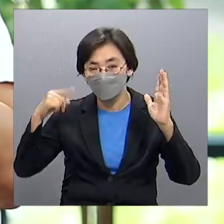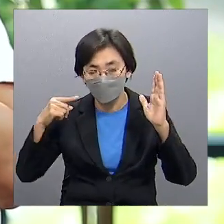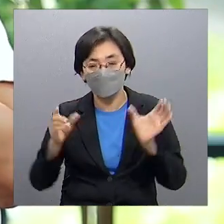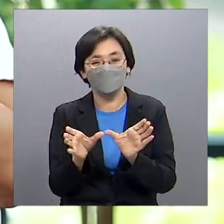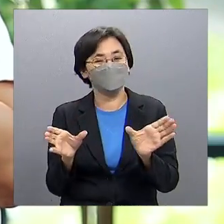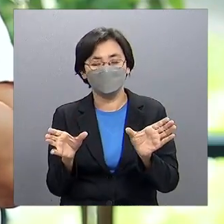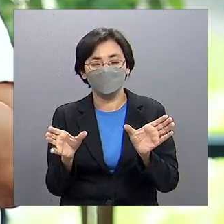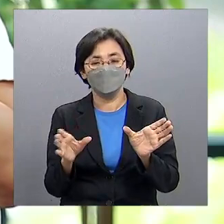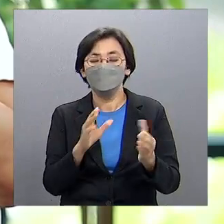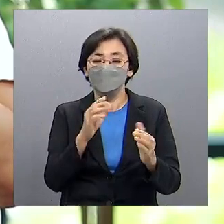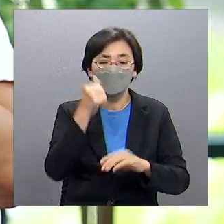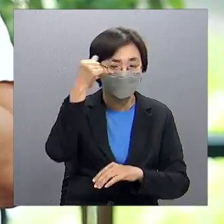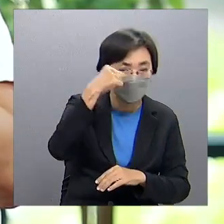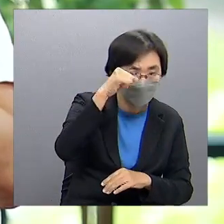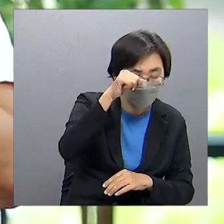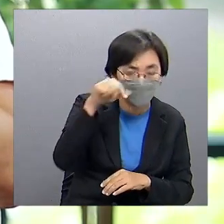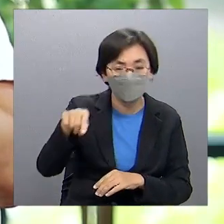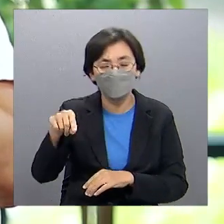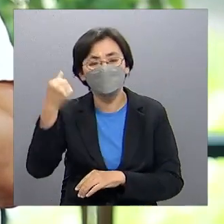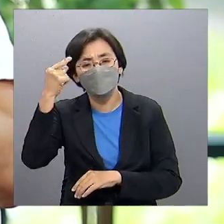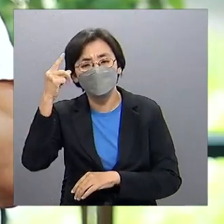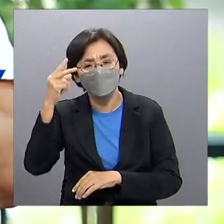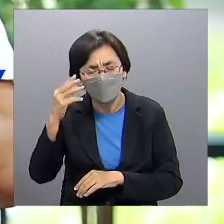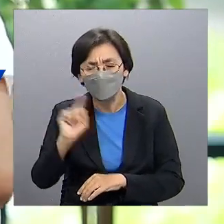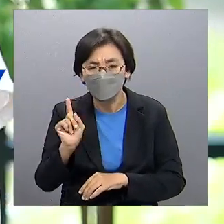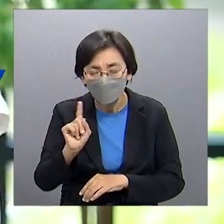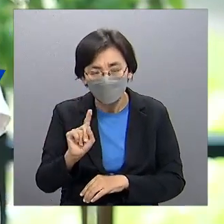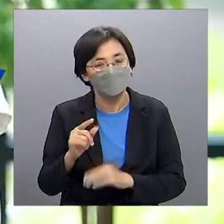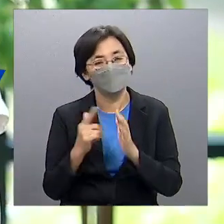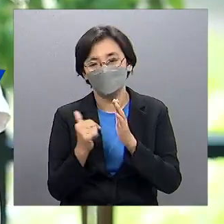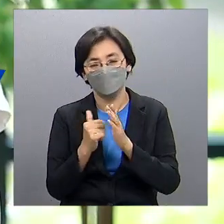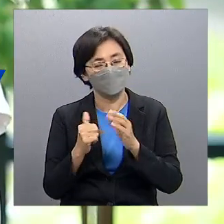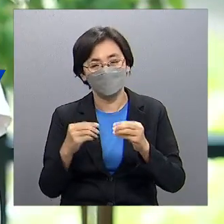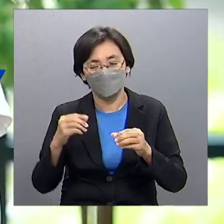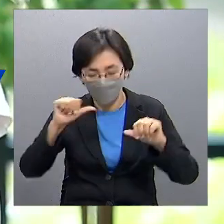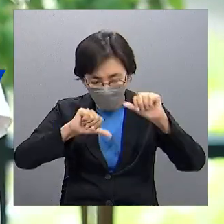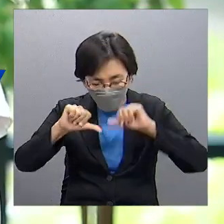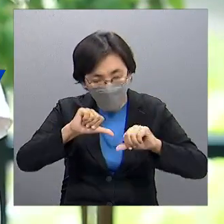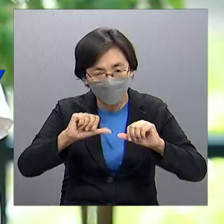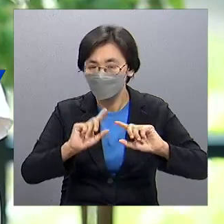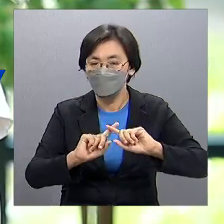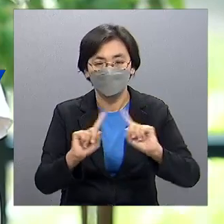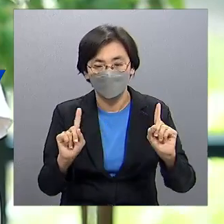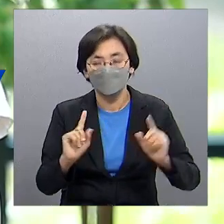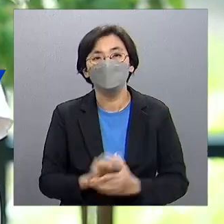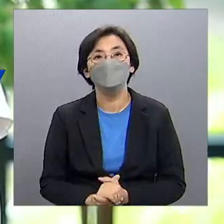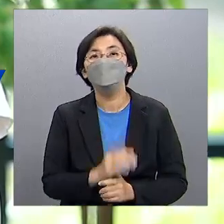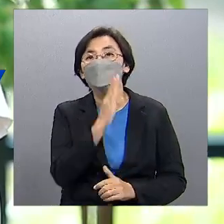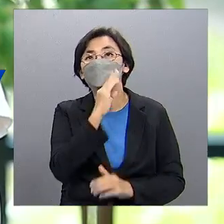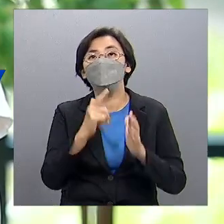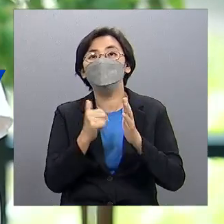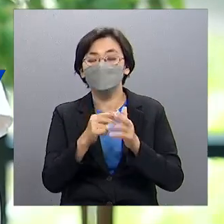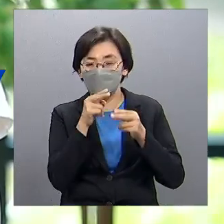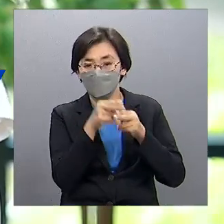วันหรือเพิ่งเป็นมาหรือเป็นเรื้อรังมานานอย่างเงี้ยตัวยาความเข้มข้นกระสายยาก็จะไม่เท่ากันเพราะฉะนั้นถ้าเกิดจะเป็นยาเฉพาะคนเฉพาะทางที่